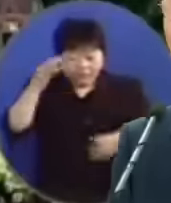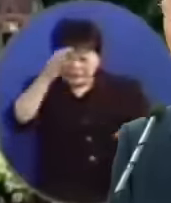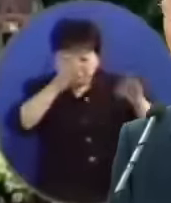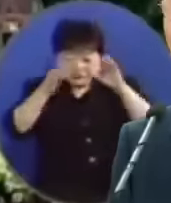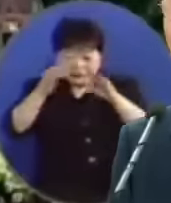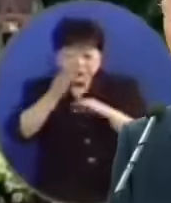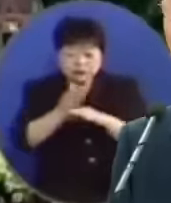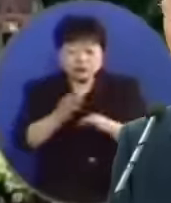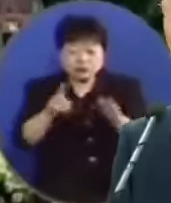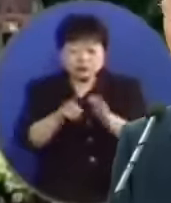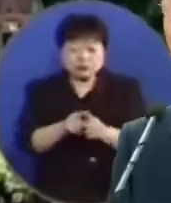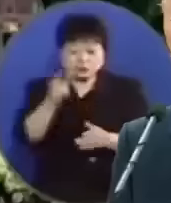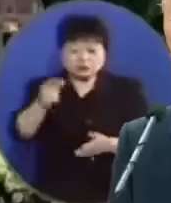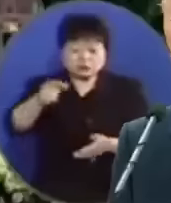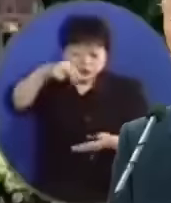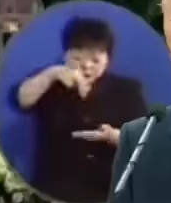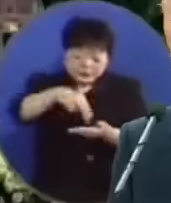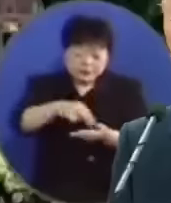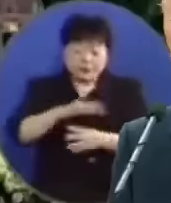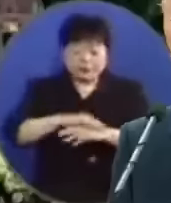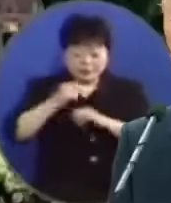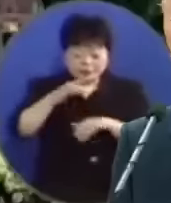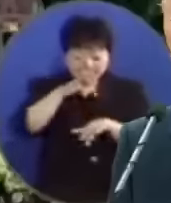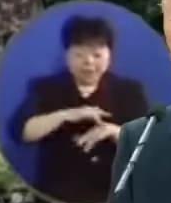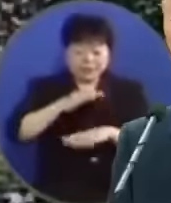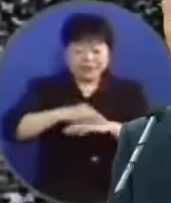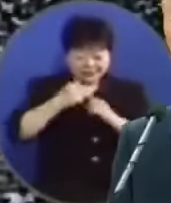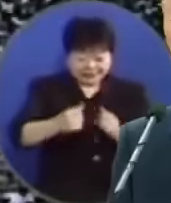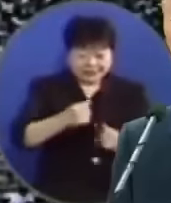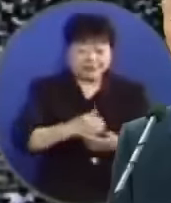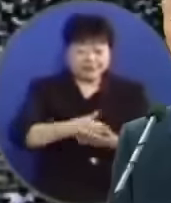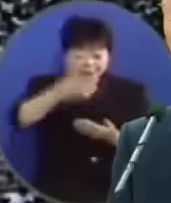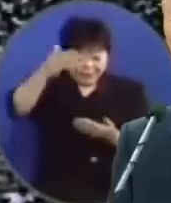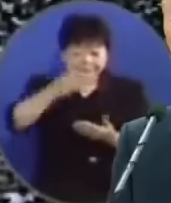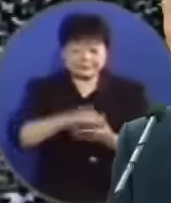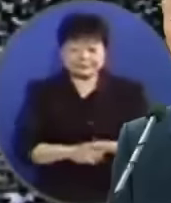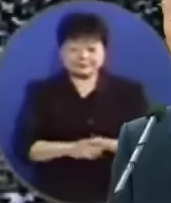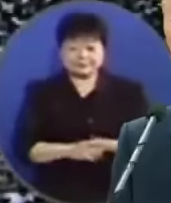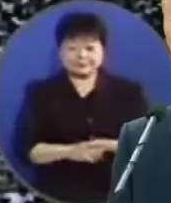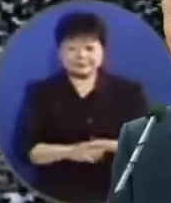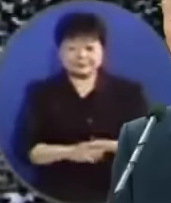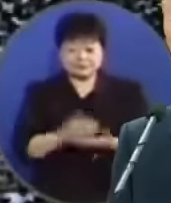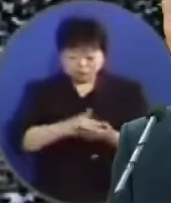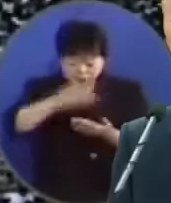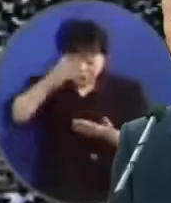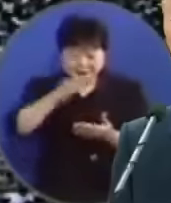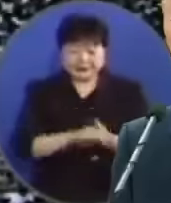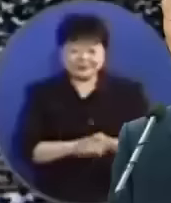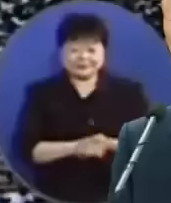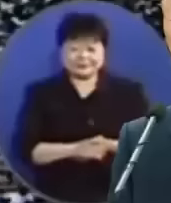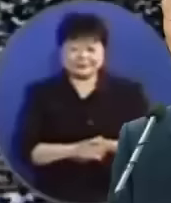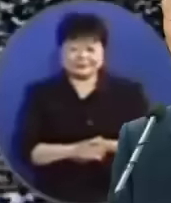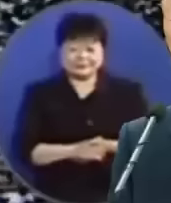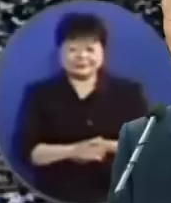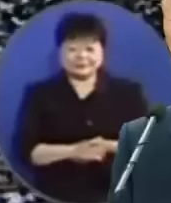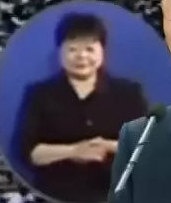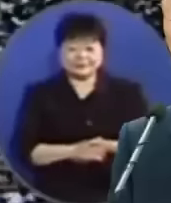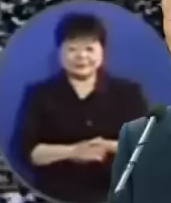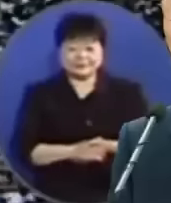너희는 믿음을 굳건히 하여 그를 대적하라. 마귀는 내버려 놓으면 안 되는 것입니다. 대적해야 되는 것입니다.